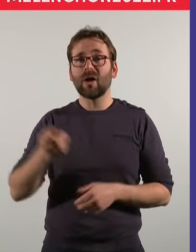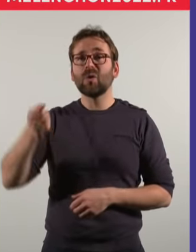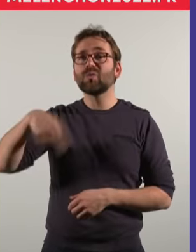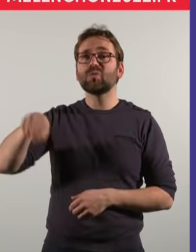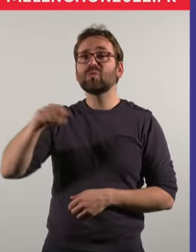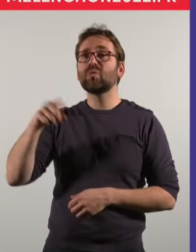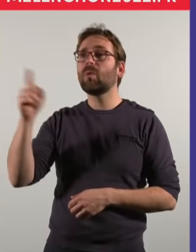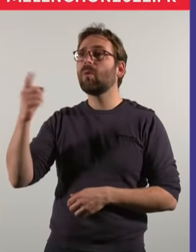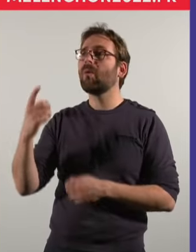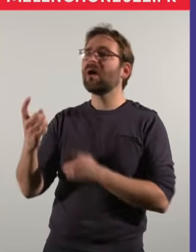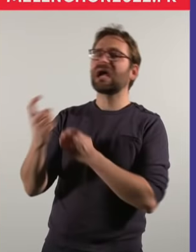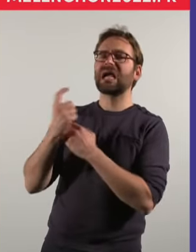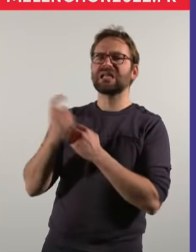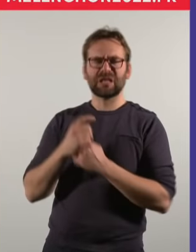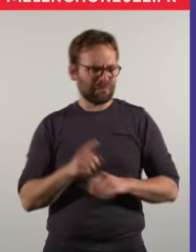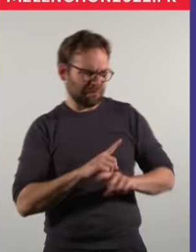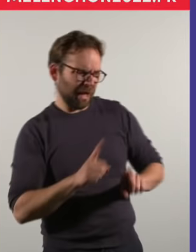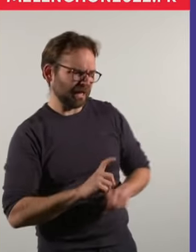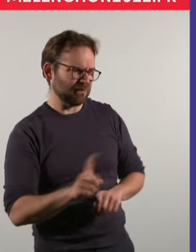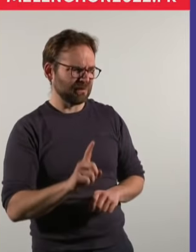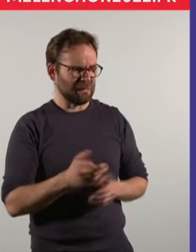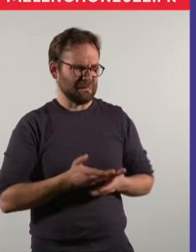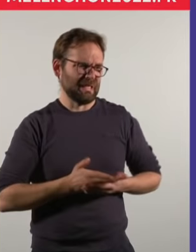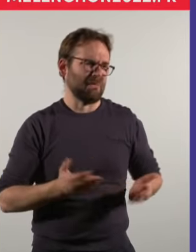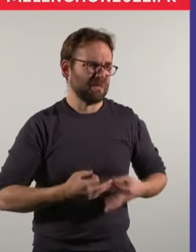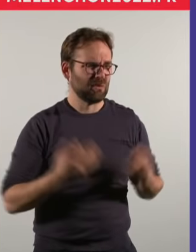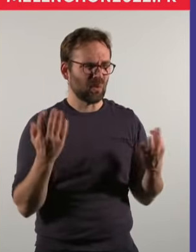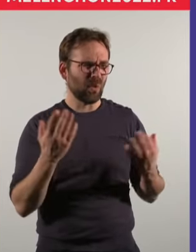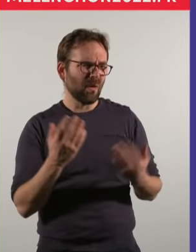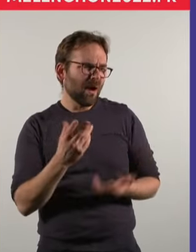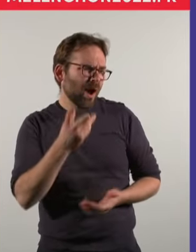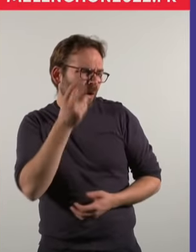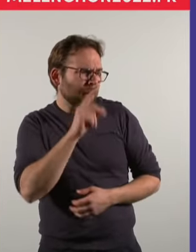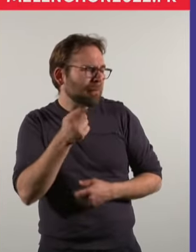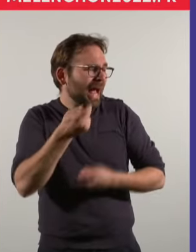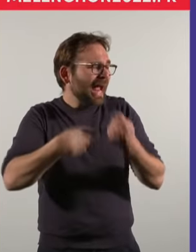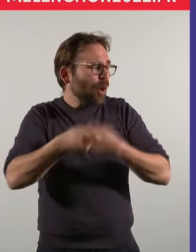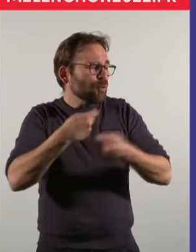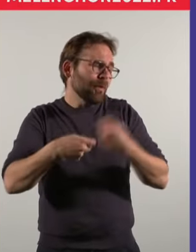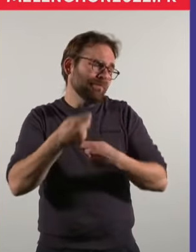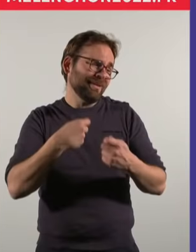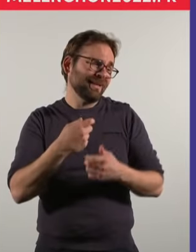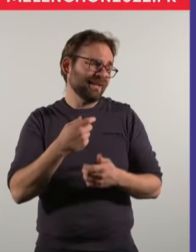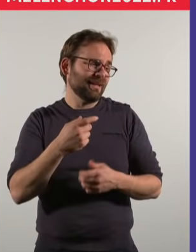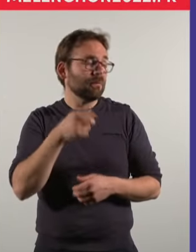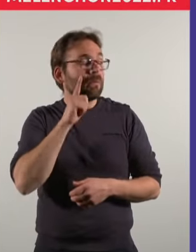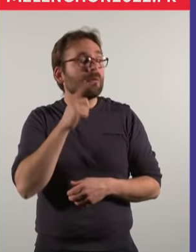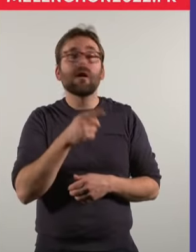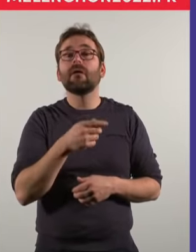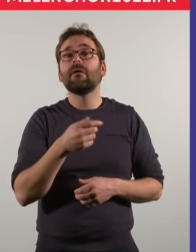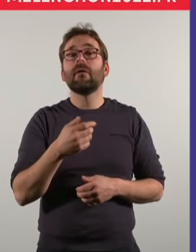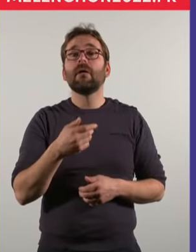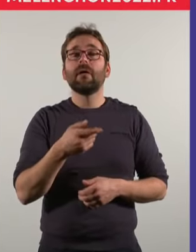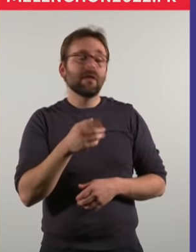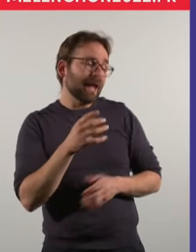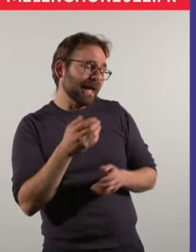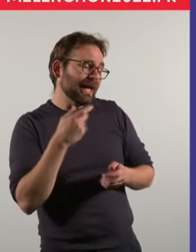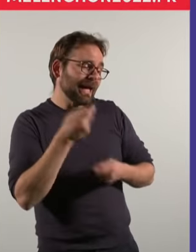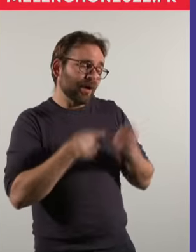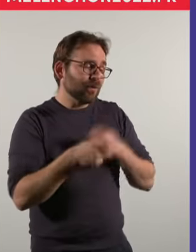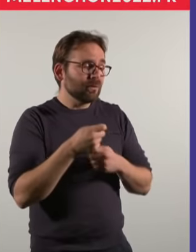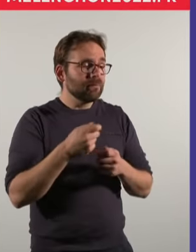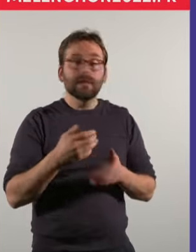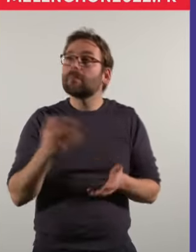viendra traiter d'irresponsables, de simplistes qui ne comprennent pas l'économie parce que nous avons l'idée simpliste que l'économie devrait